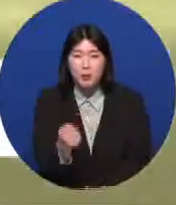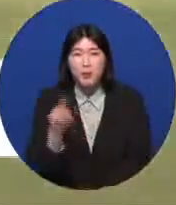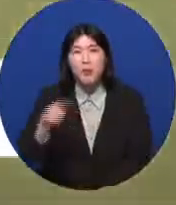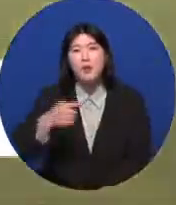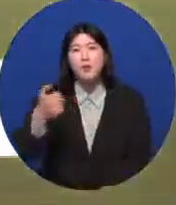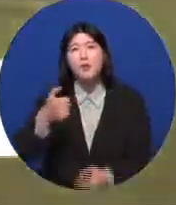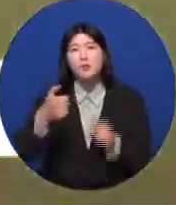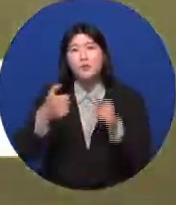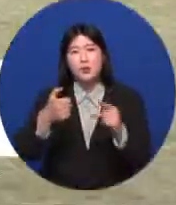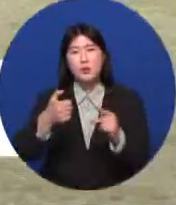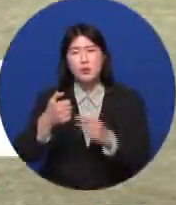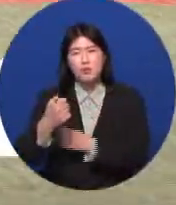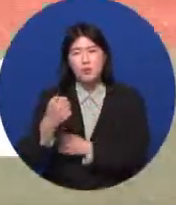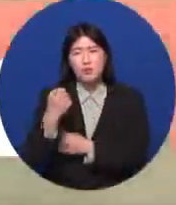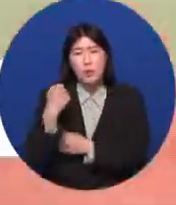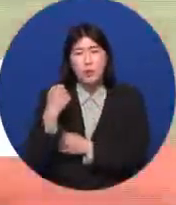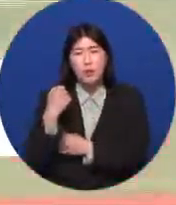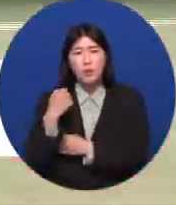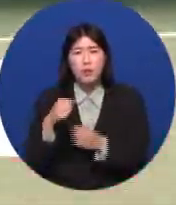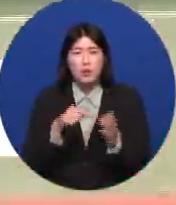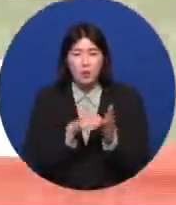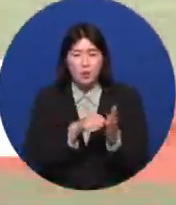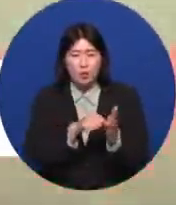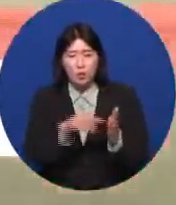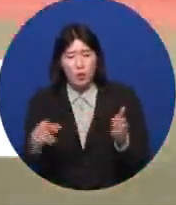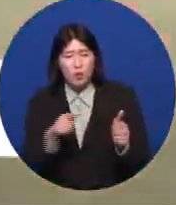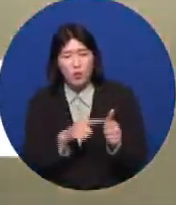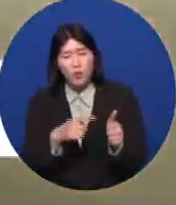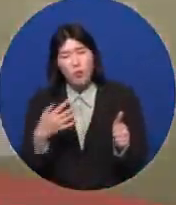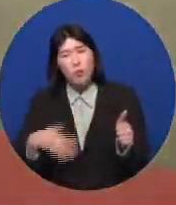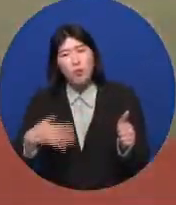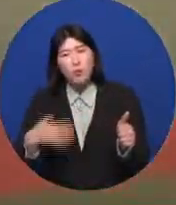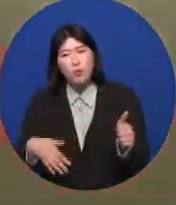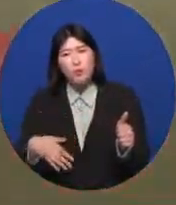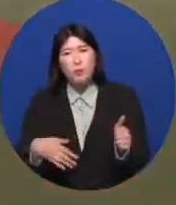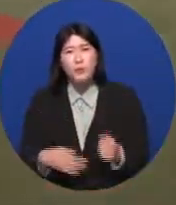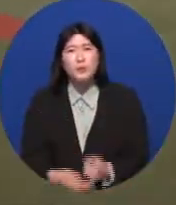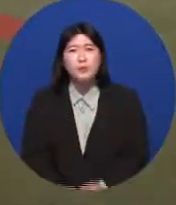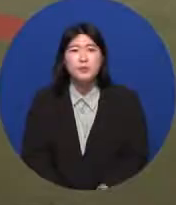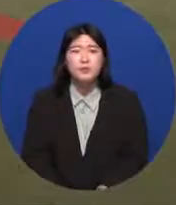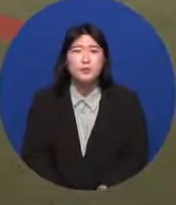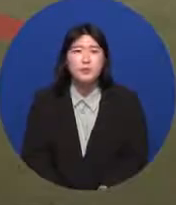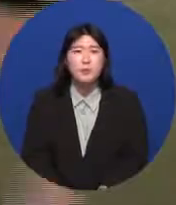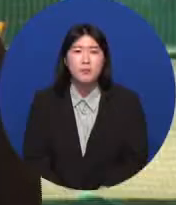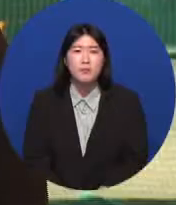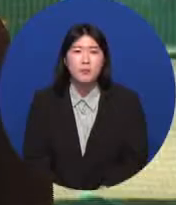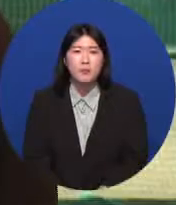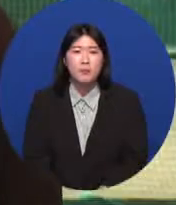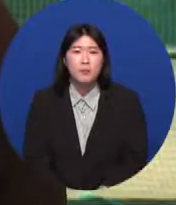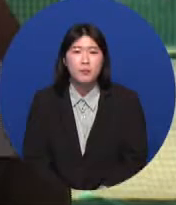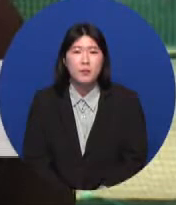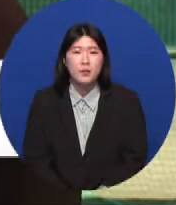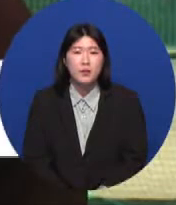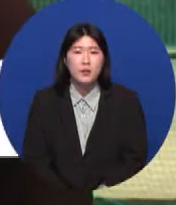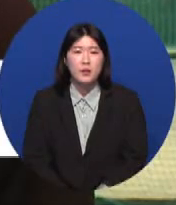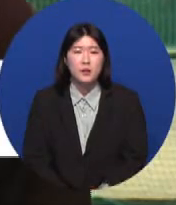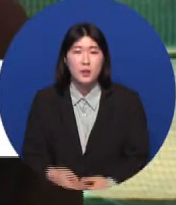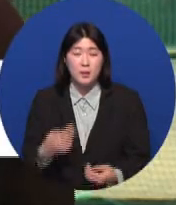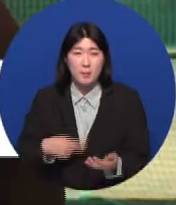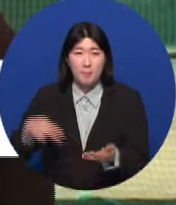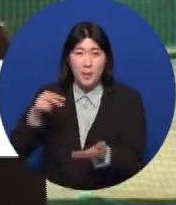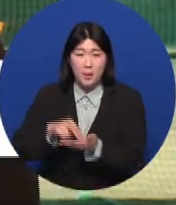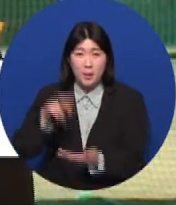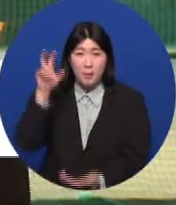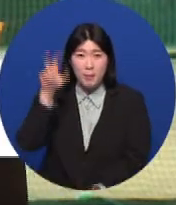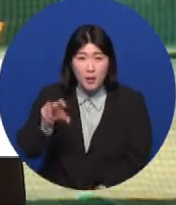빠른 공과 재 구역으로 일찌감치 프로 구단의 눈길을 사로잡았습니다 최대한 1 궁 빨리 올라가 가지고